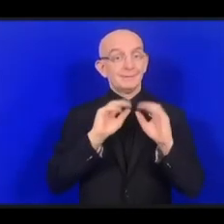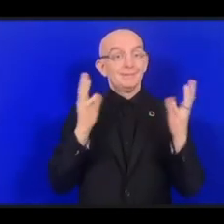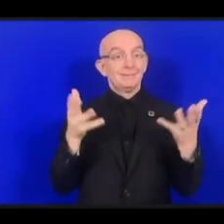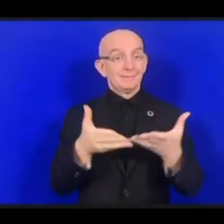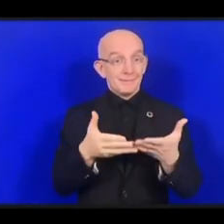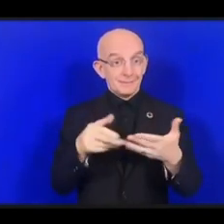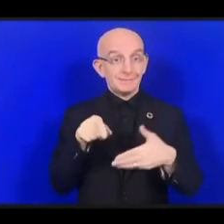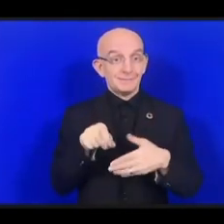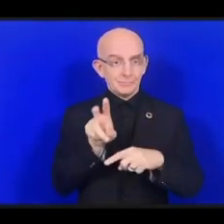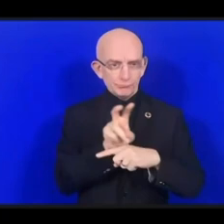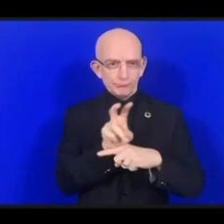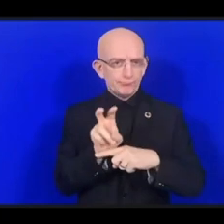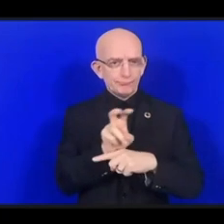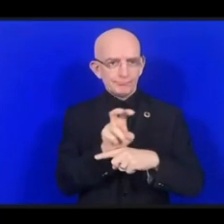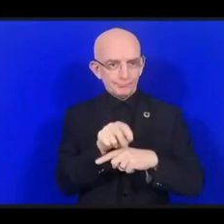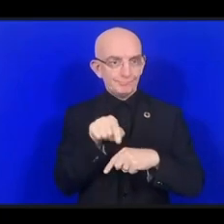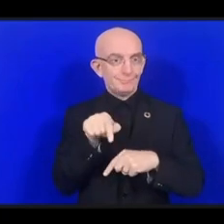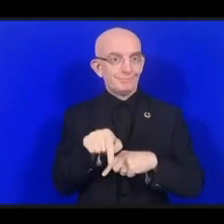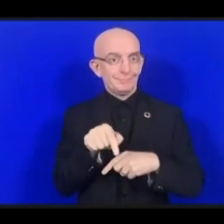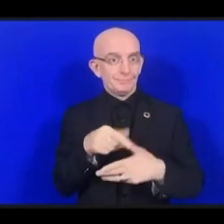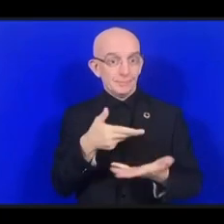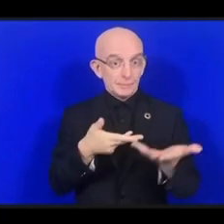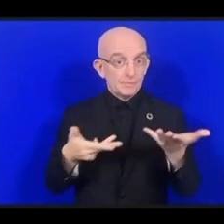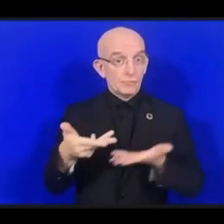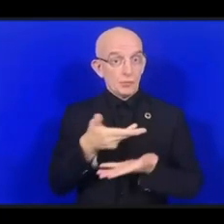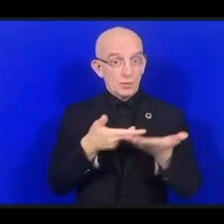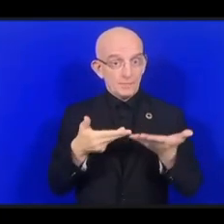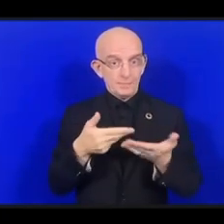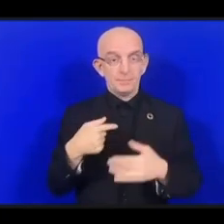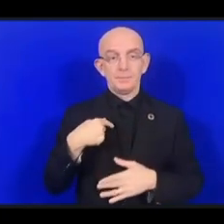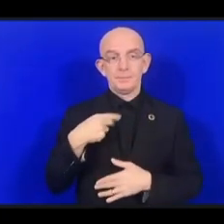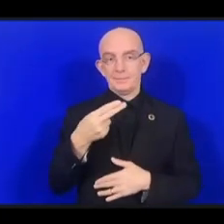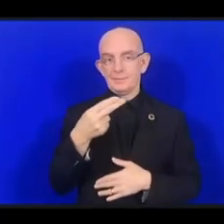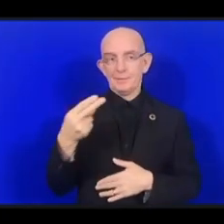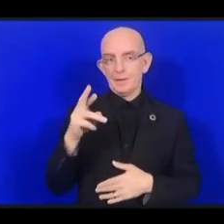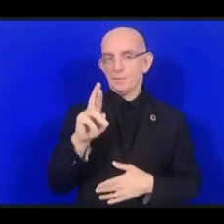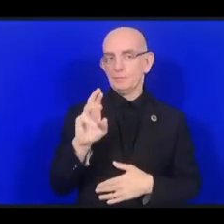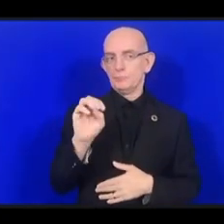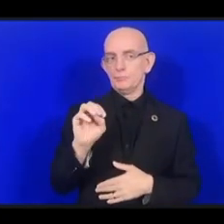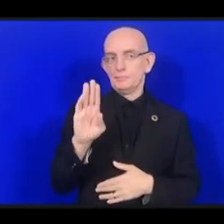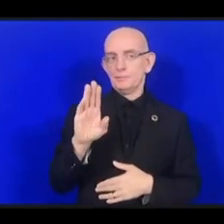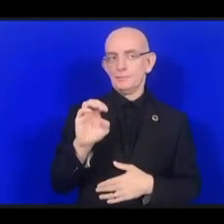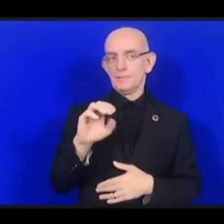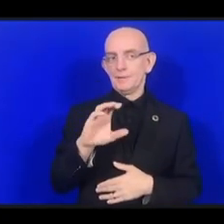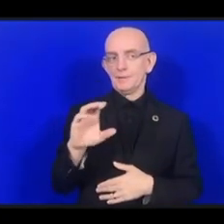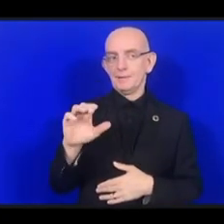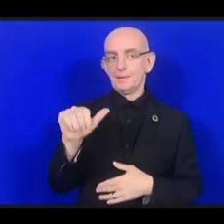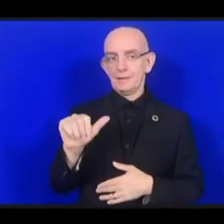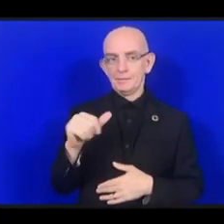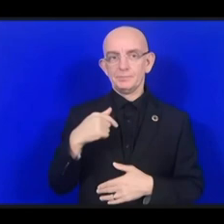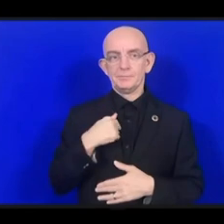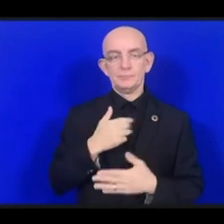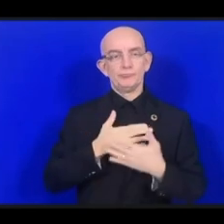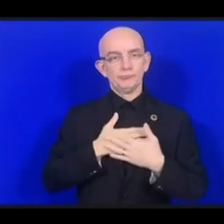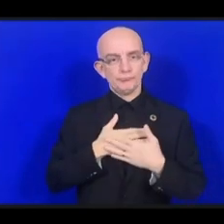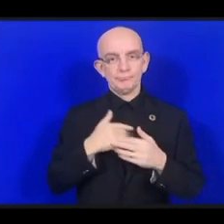cérémonie avant de passer au remarques des représentant des parties